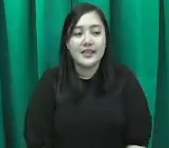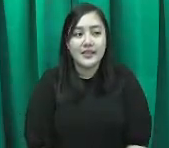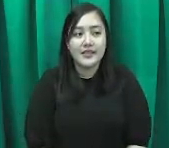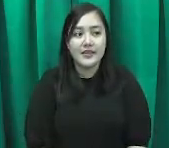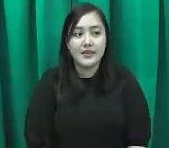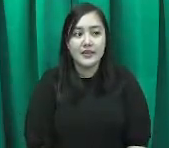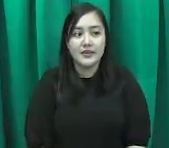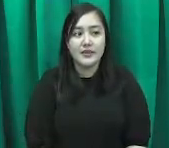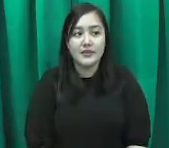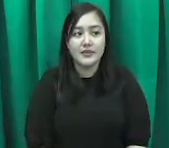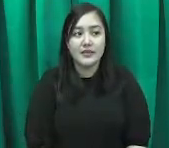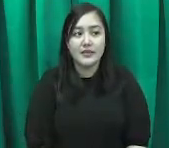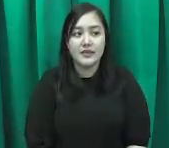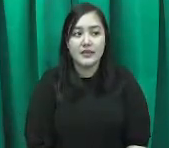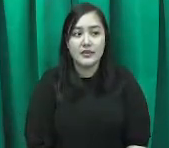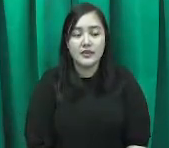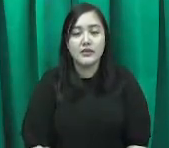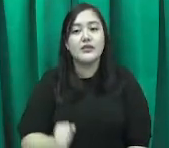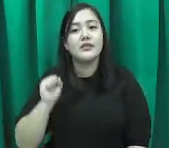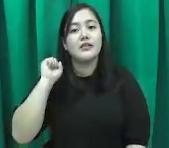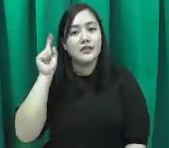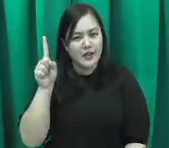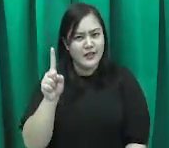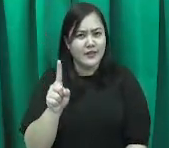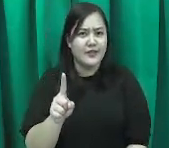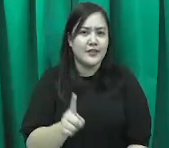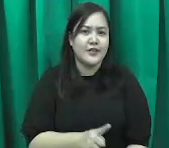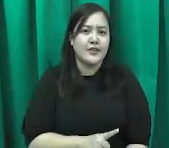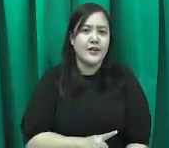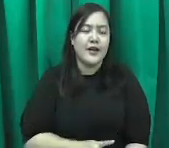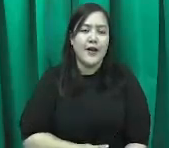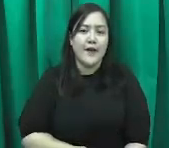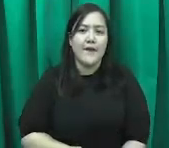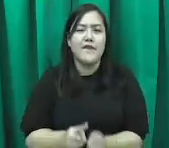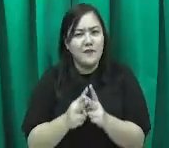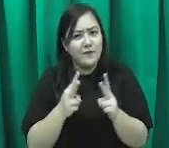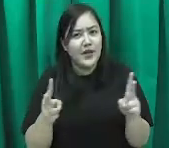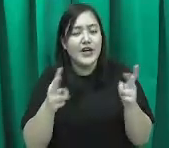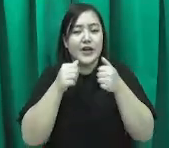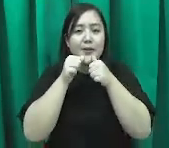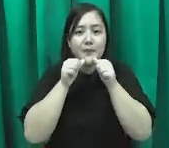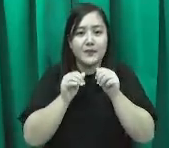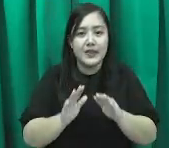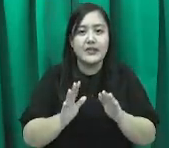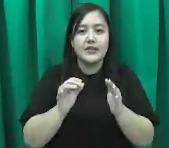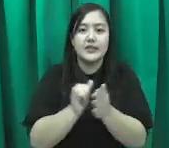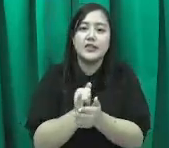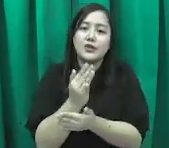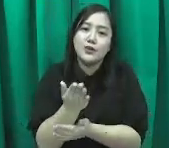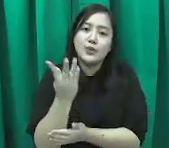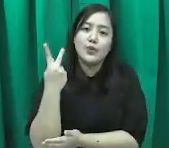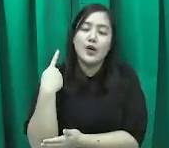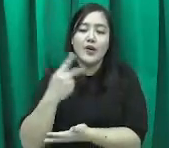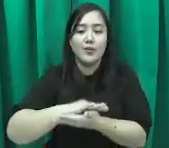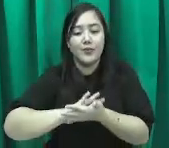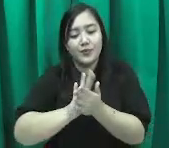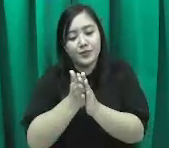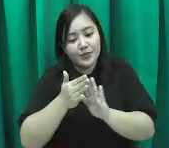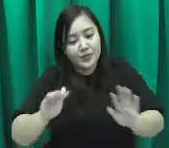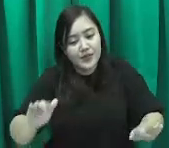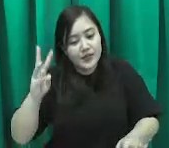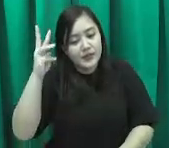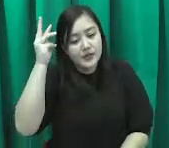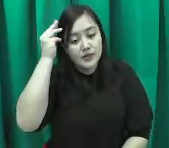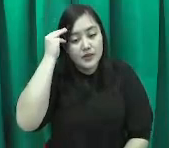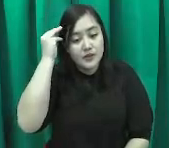blessing mo sa Panginoon, yung meron kang peace of mind. Yes. Yes. Pagka ang isang yan, pamilya, ang in every individual na meron kang peace of mind,